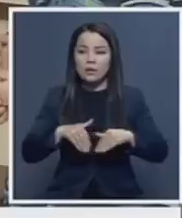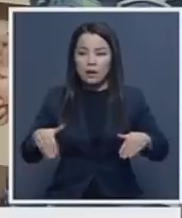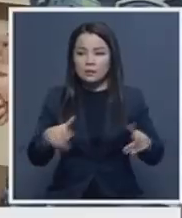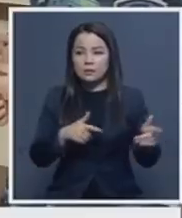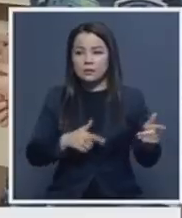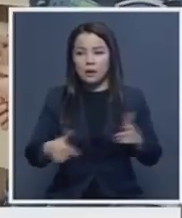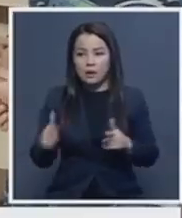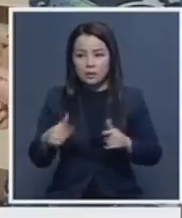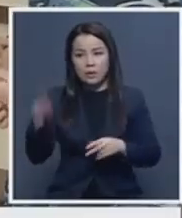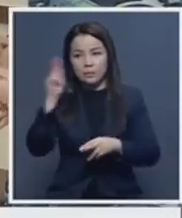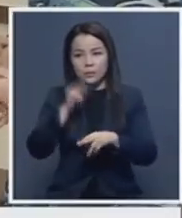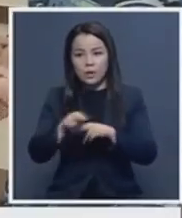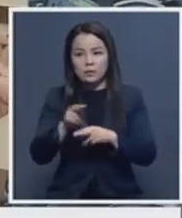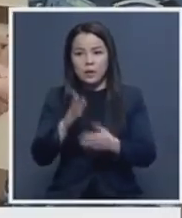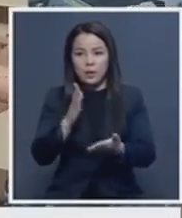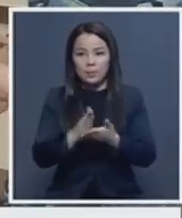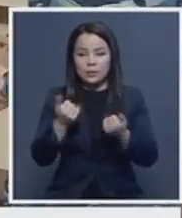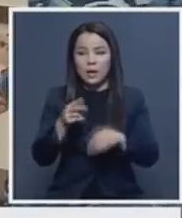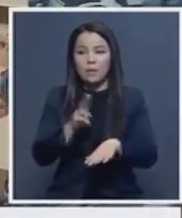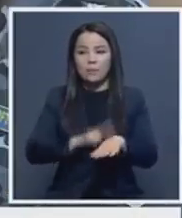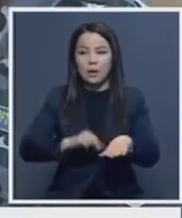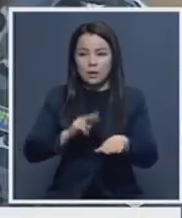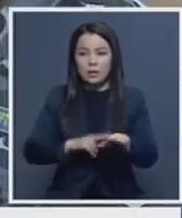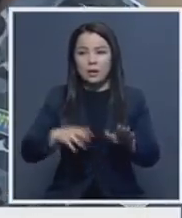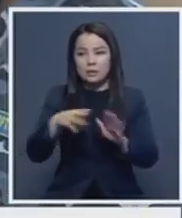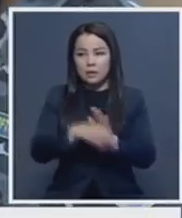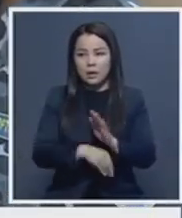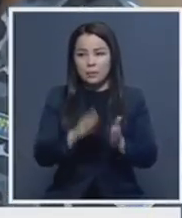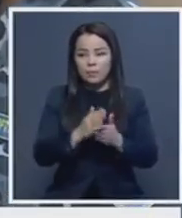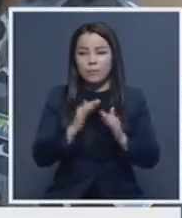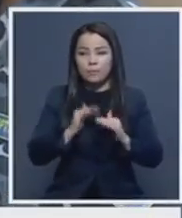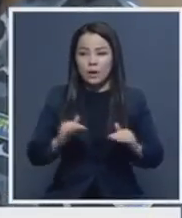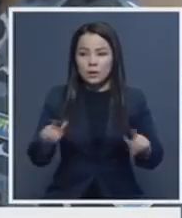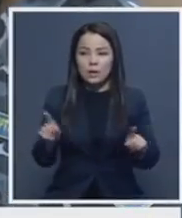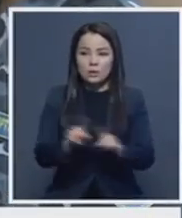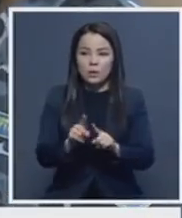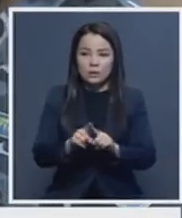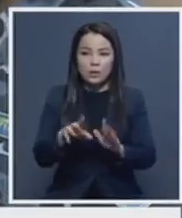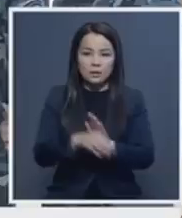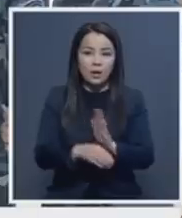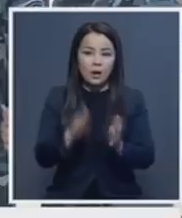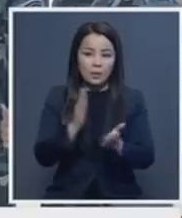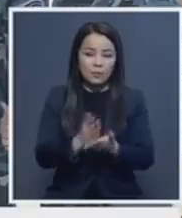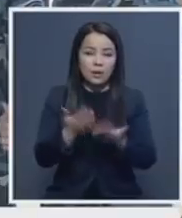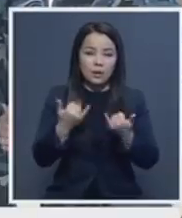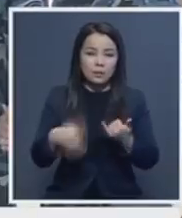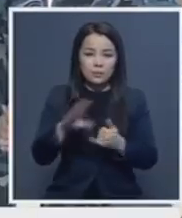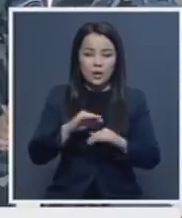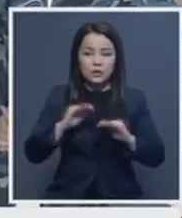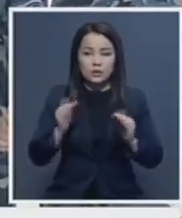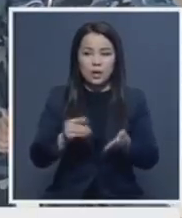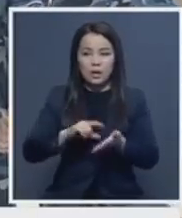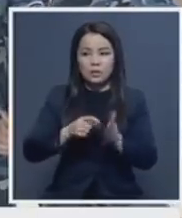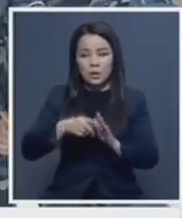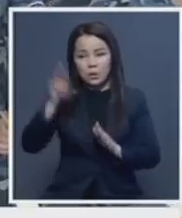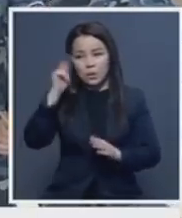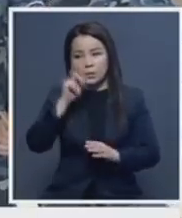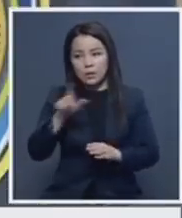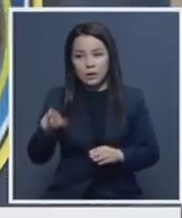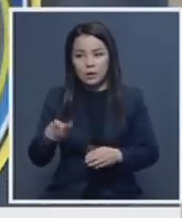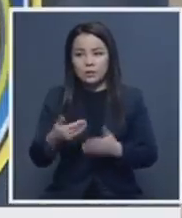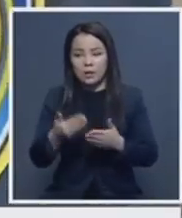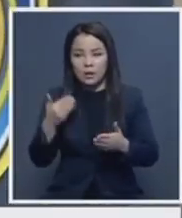даярлық сабақтарын өткізеді. Жасаққа полиция есебінде тұрған балаларды тартылыпты. Соның арқасында шағын кентте жасөспірімдер